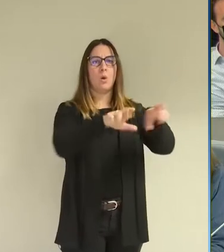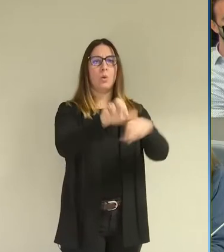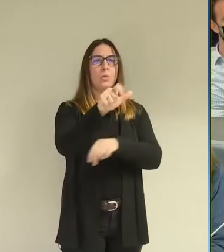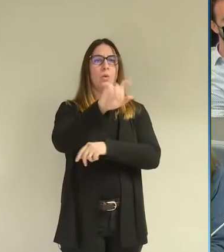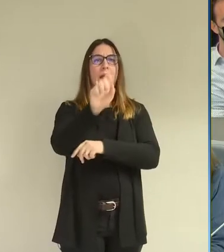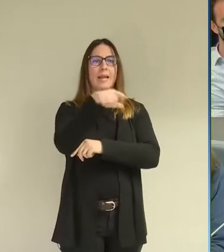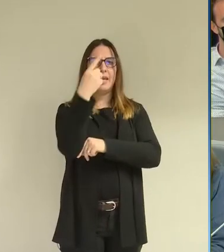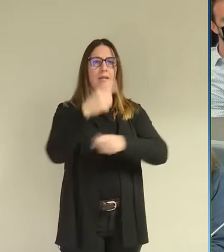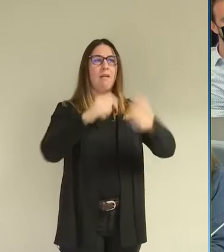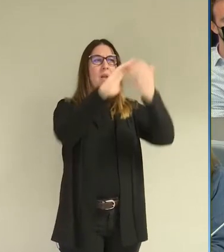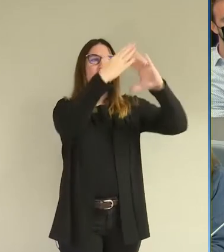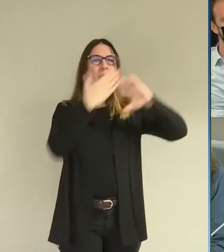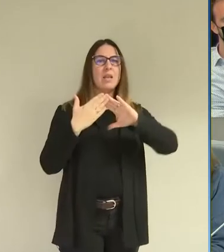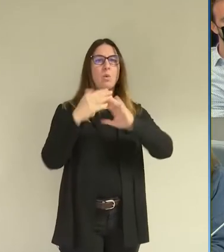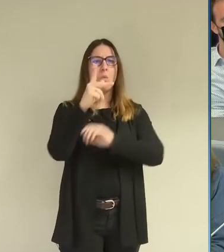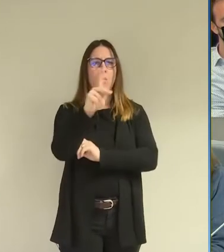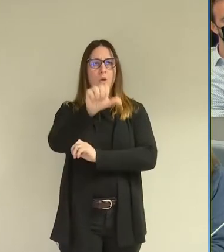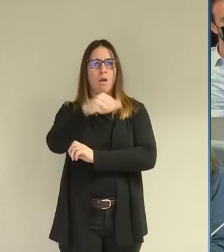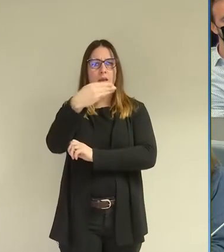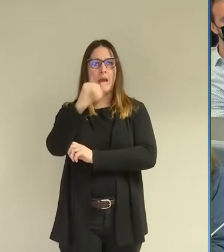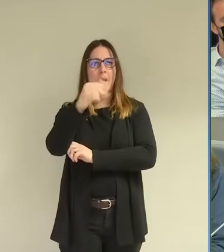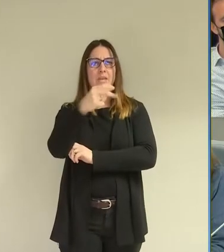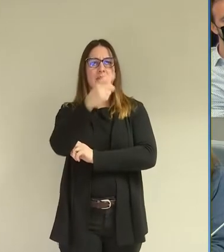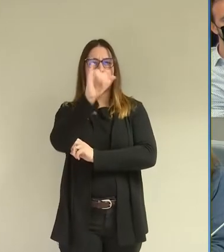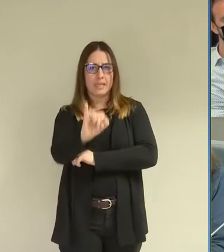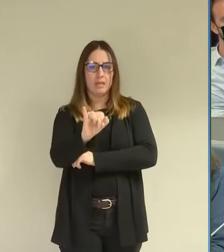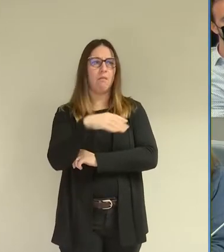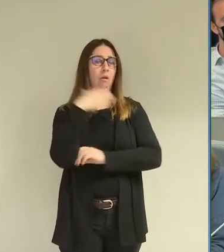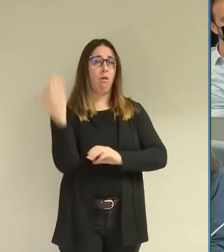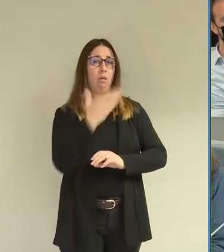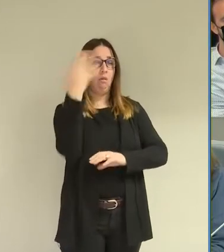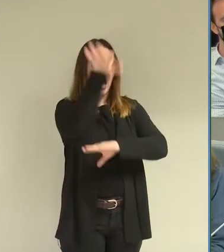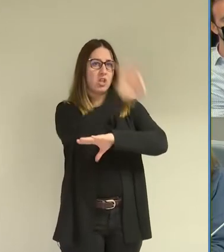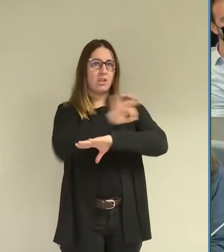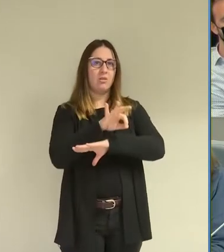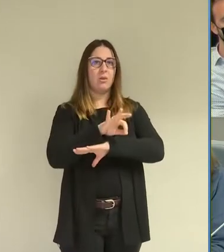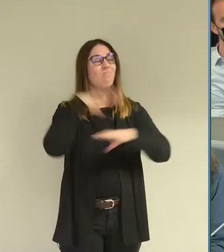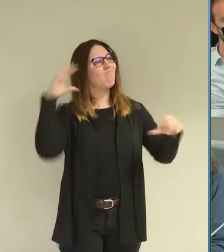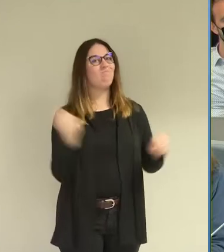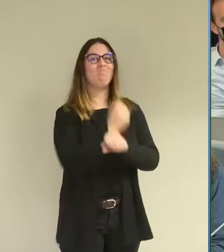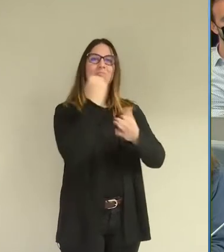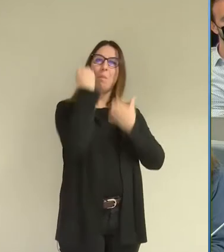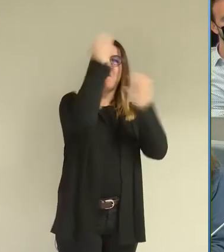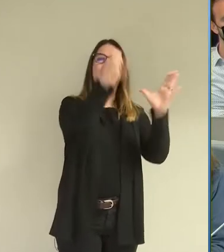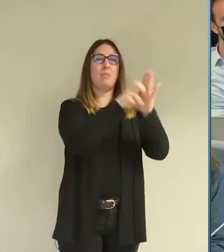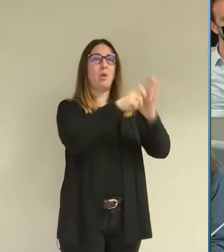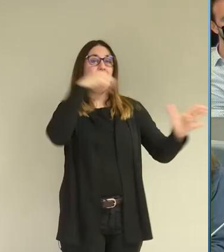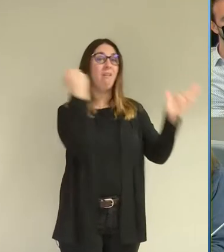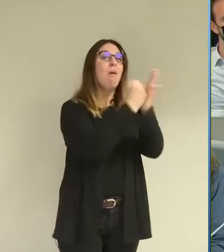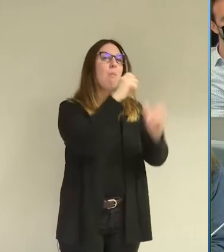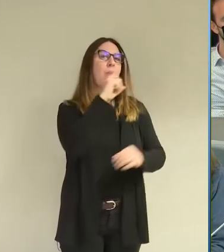kaminski une maison remarquable architecturalement pas encore classé hélas au patrimoine de grenoble mais qui pourrait l'être